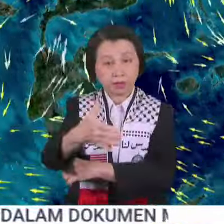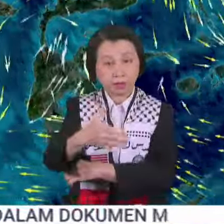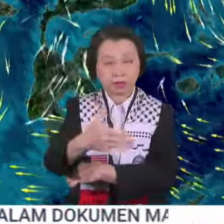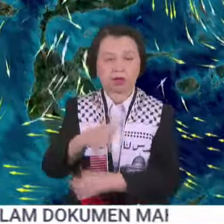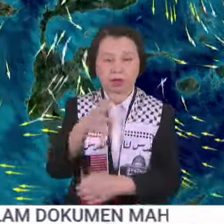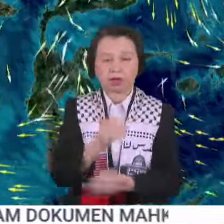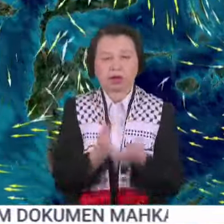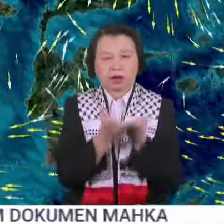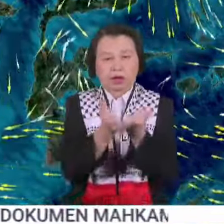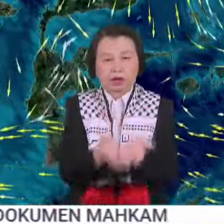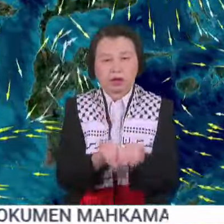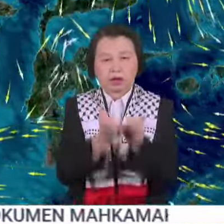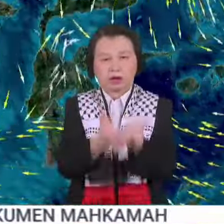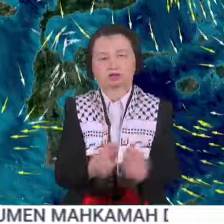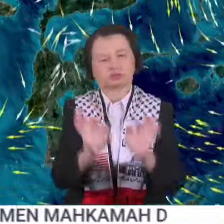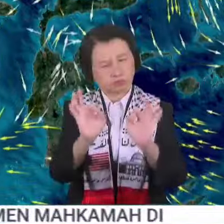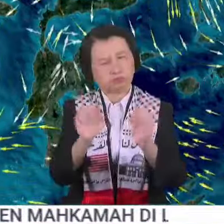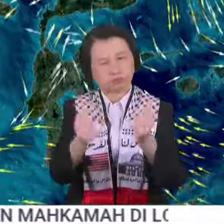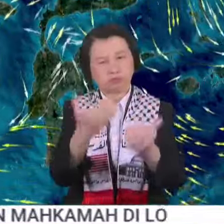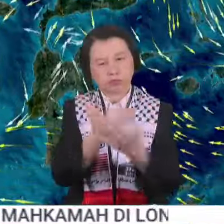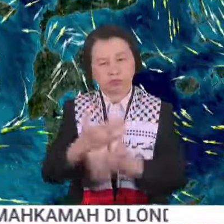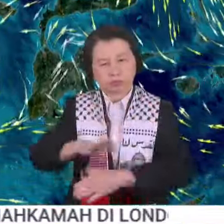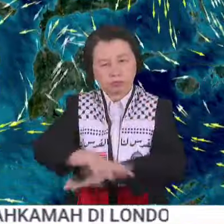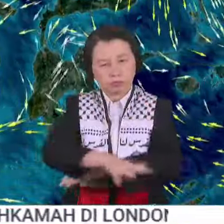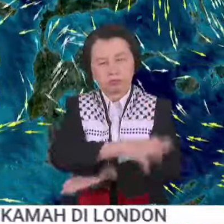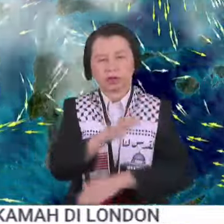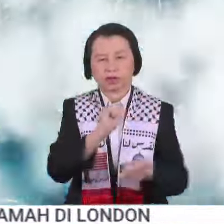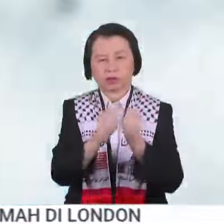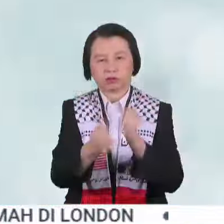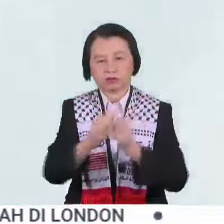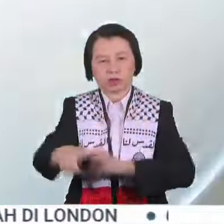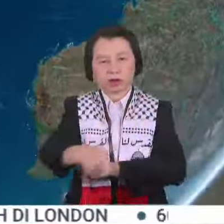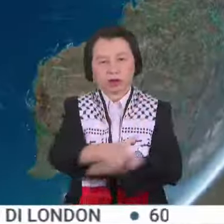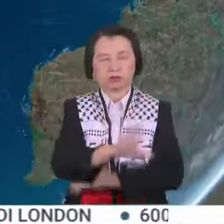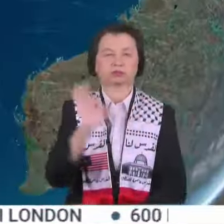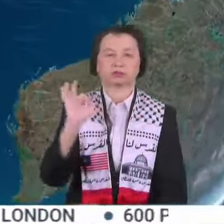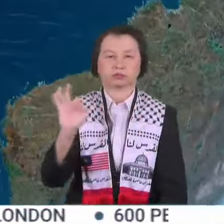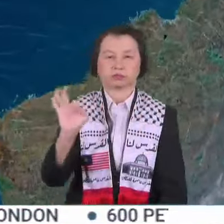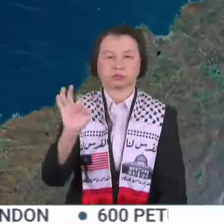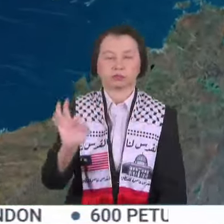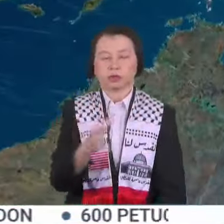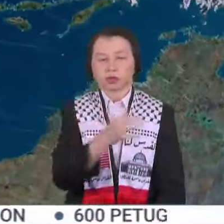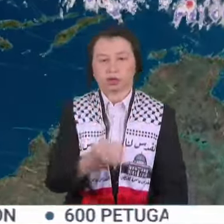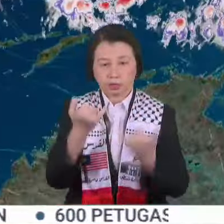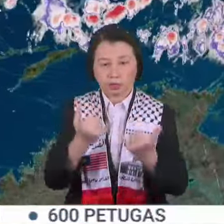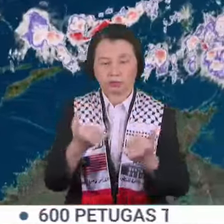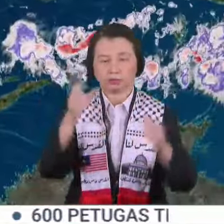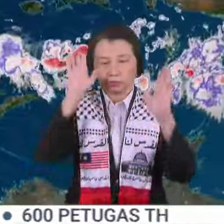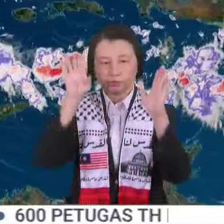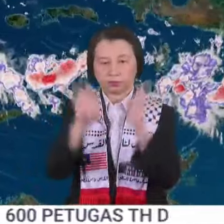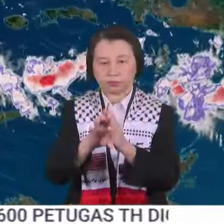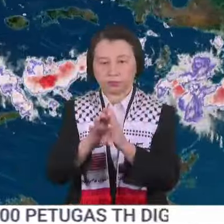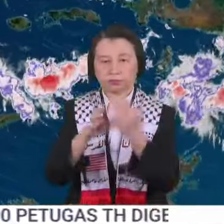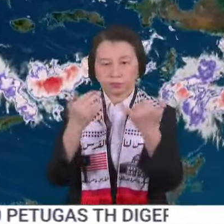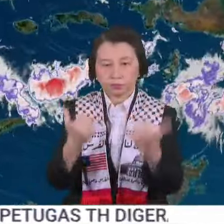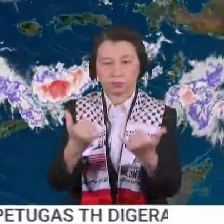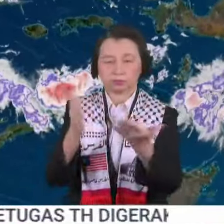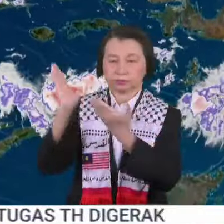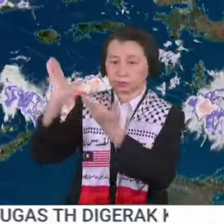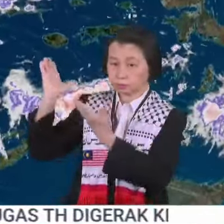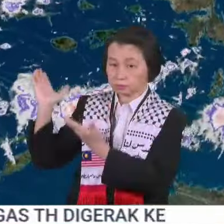dan perkapalan serta aktiviti pantai dan sukan laut. Baiklah, kita beralih pula dengan melihat kepada imej satelit